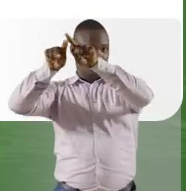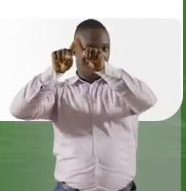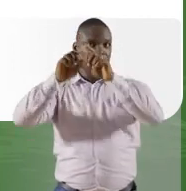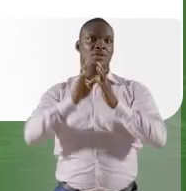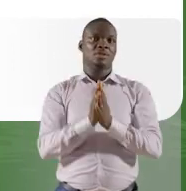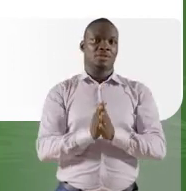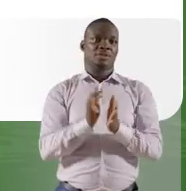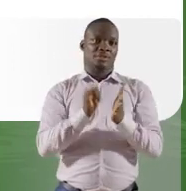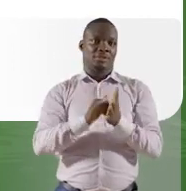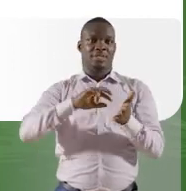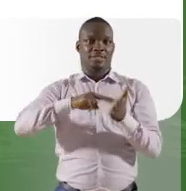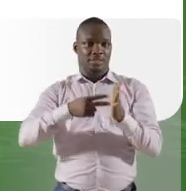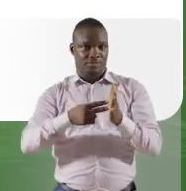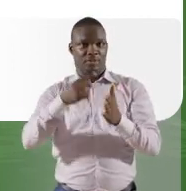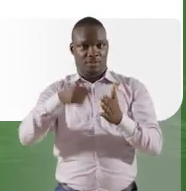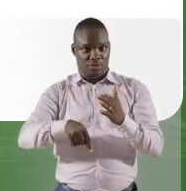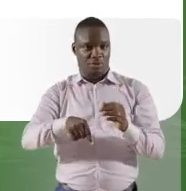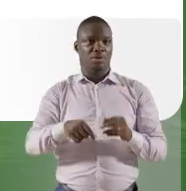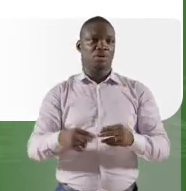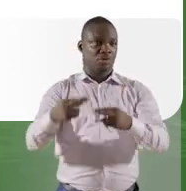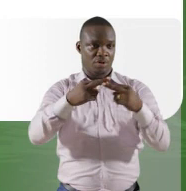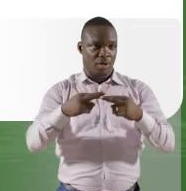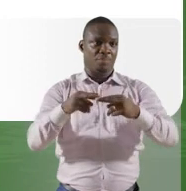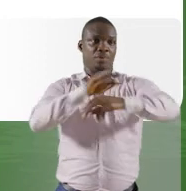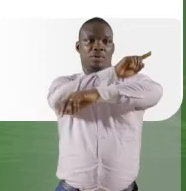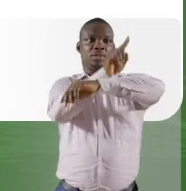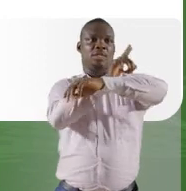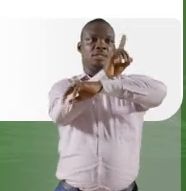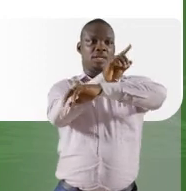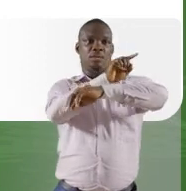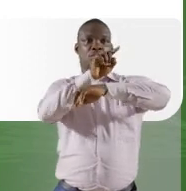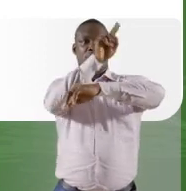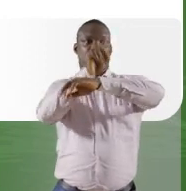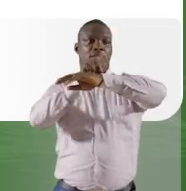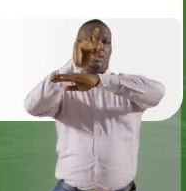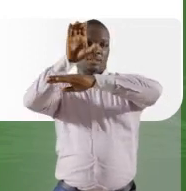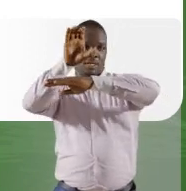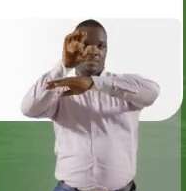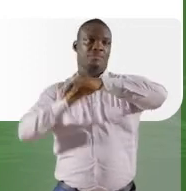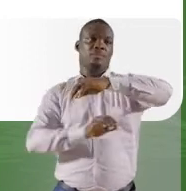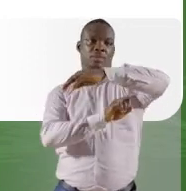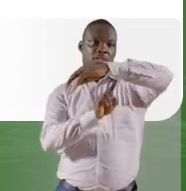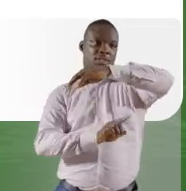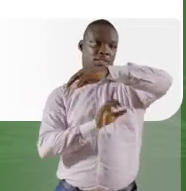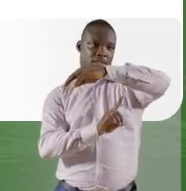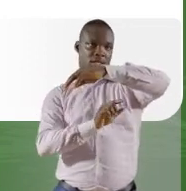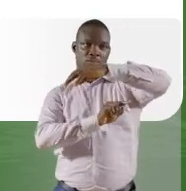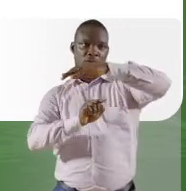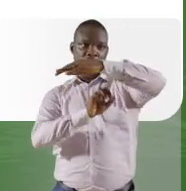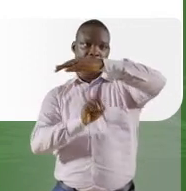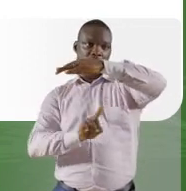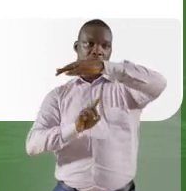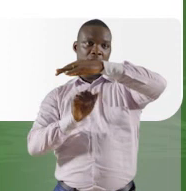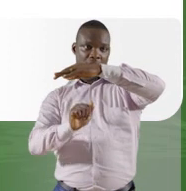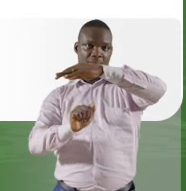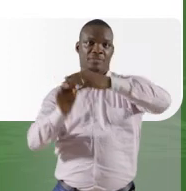il s'ensuit que le rapport ZD moins ZC sur ZD moins ZA divisé